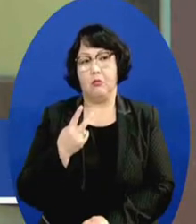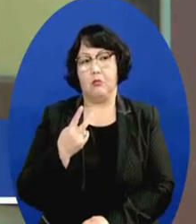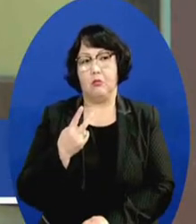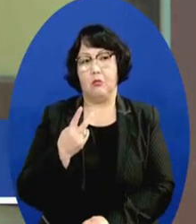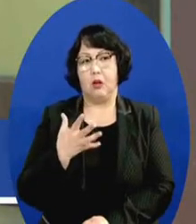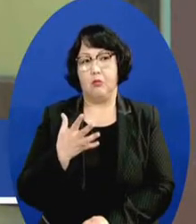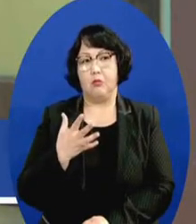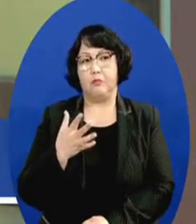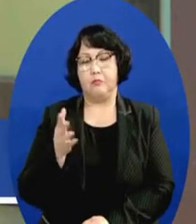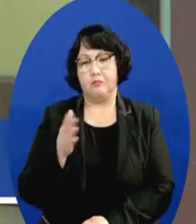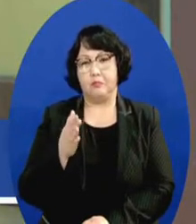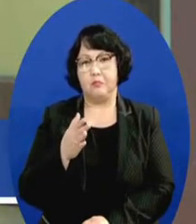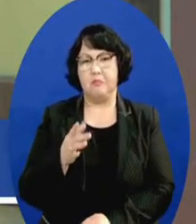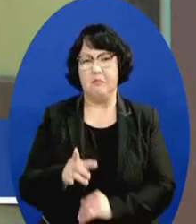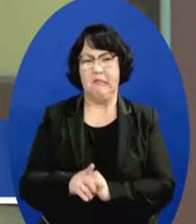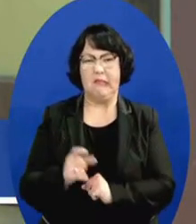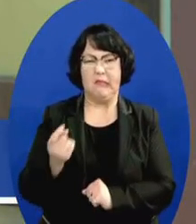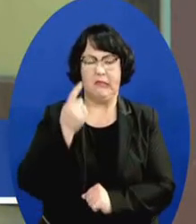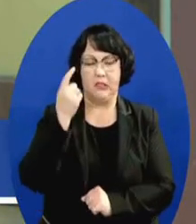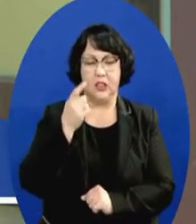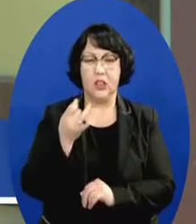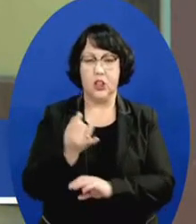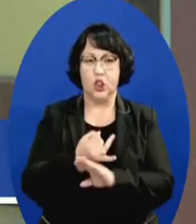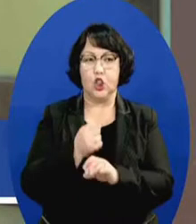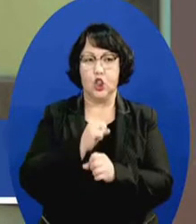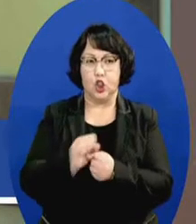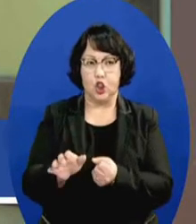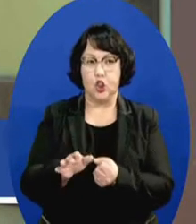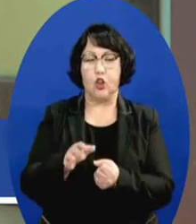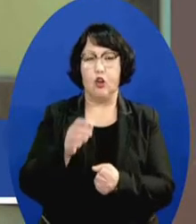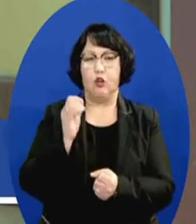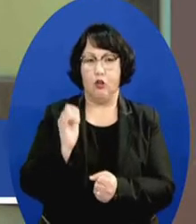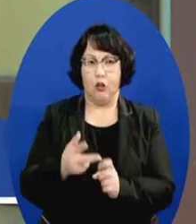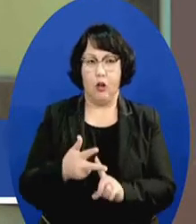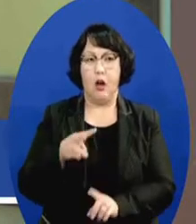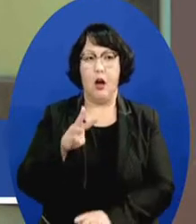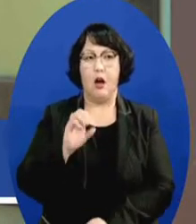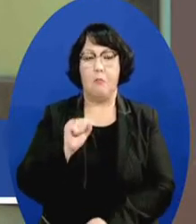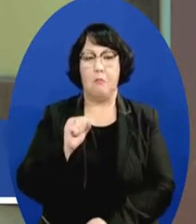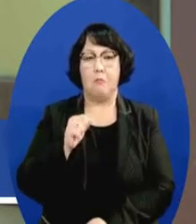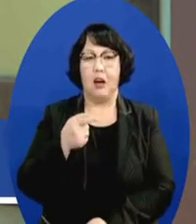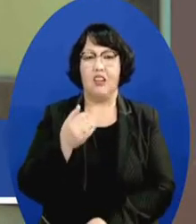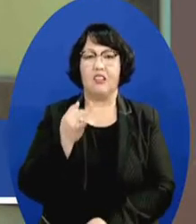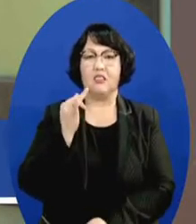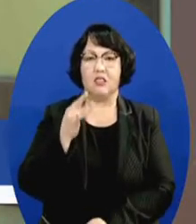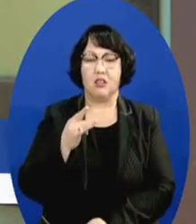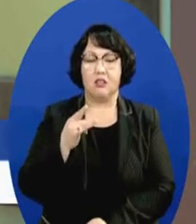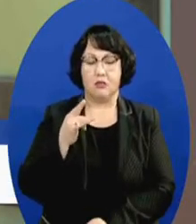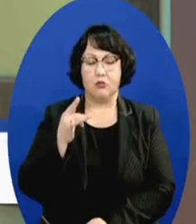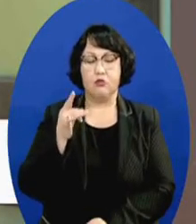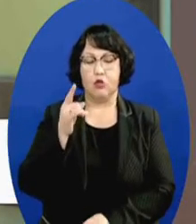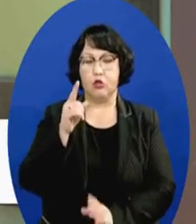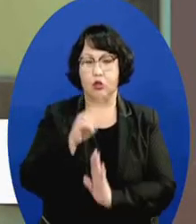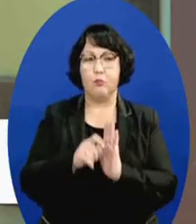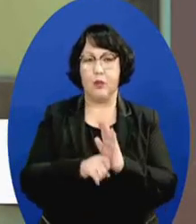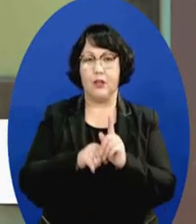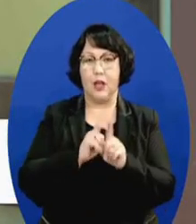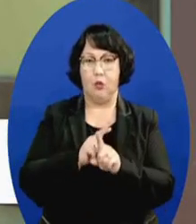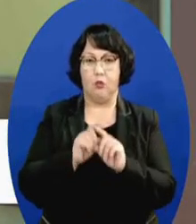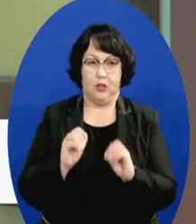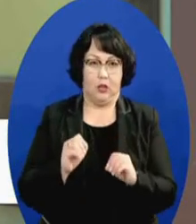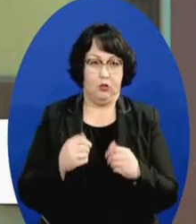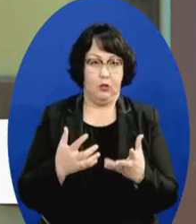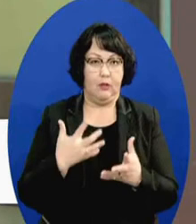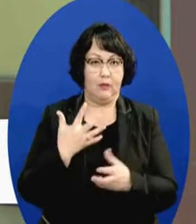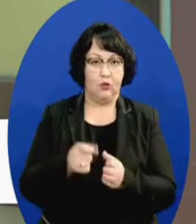бах. А дээр нь бид магистрийн хөтөлбөрийг энэ одоо 5 жилийн хугацаанд ойр үед бий болгоно. Зарим